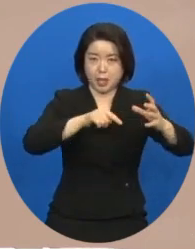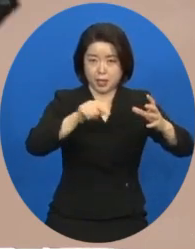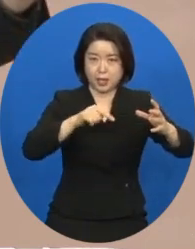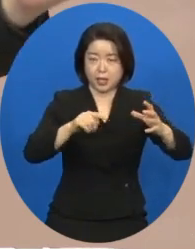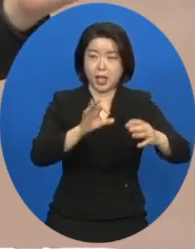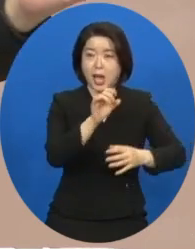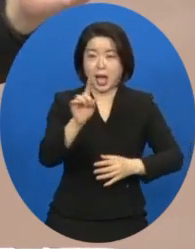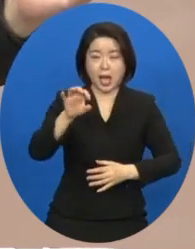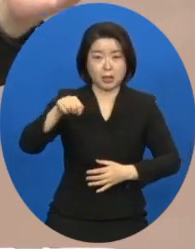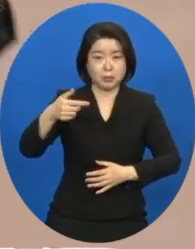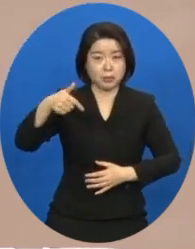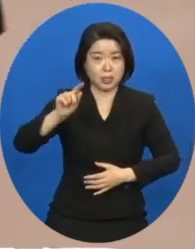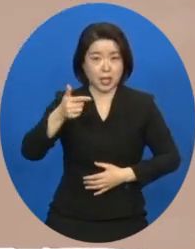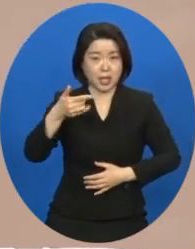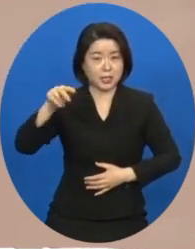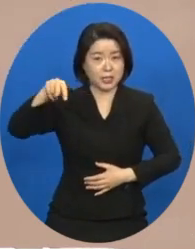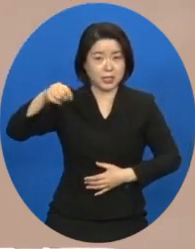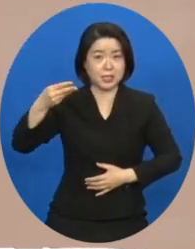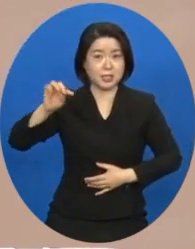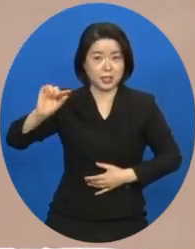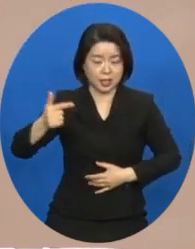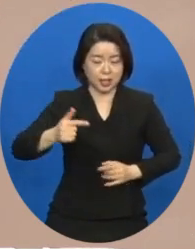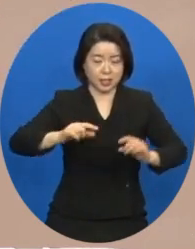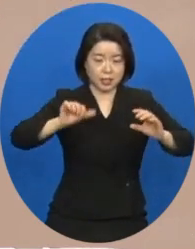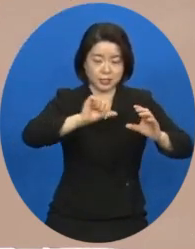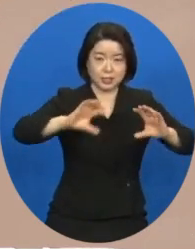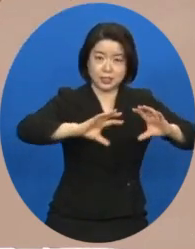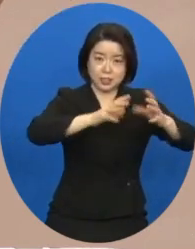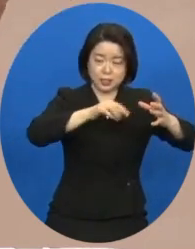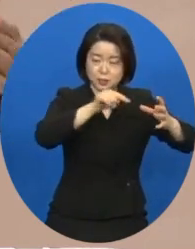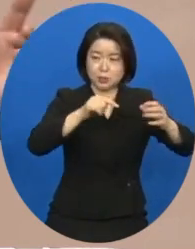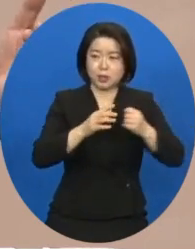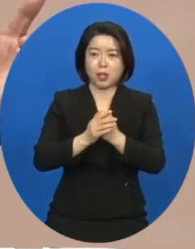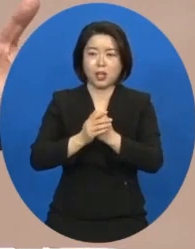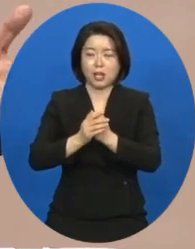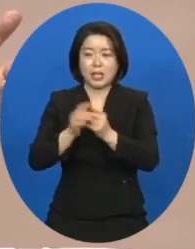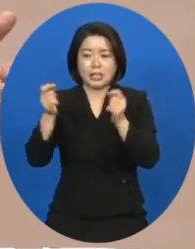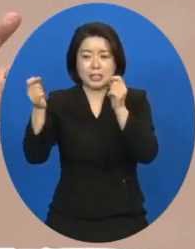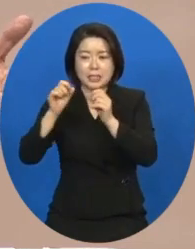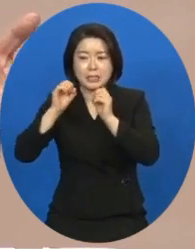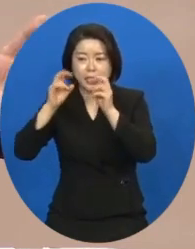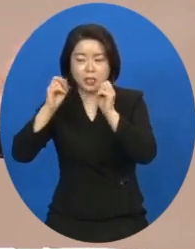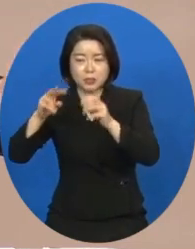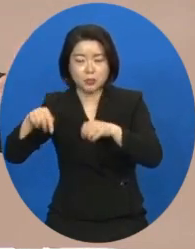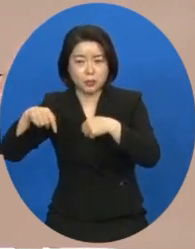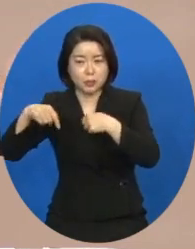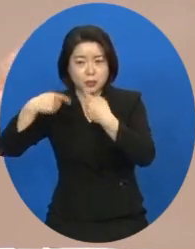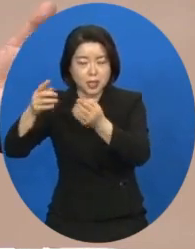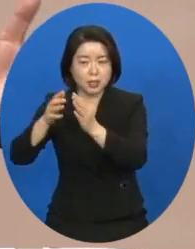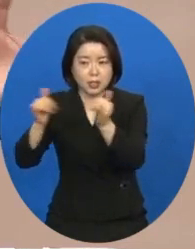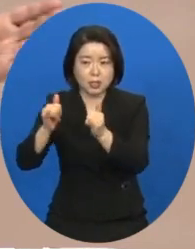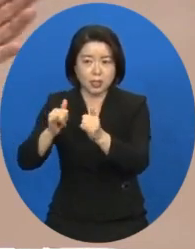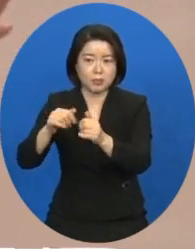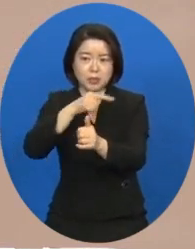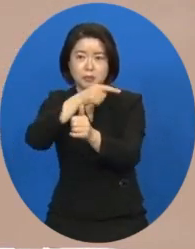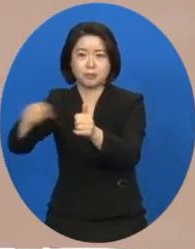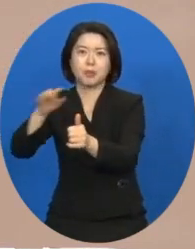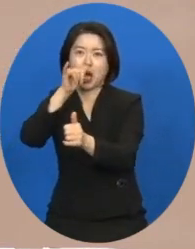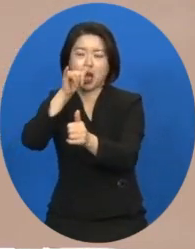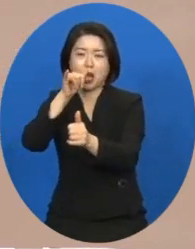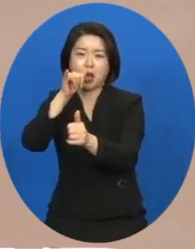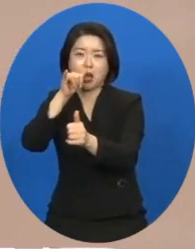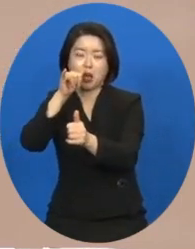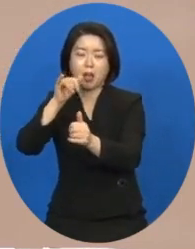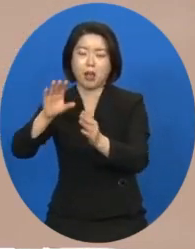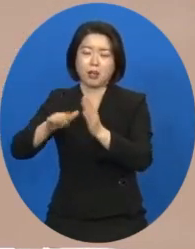아프가니스탄의 선교 단기 선교팀의 순교 사건이 벌어졌습니다. 그때 한국 사회가 교회에 대해서 뭐 온갖 비난을